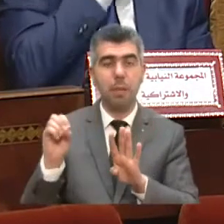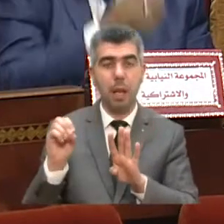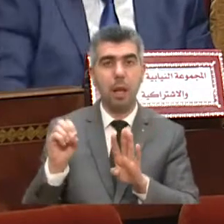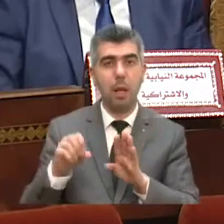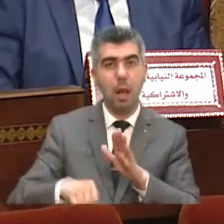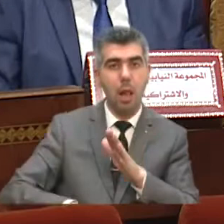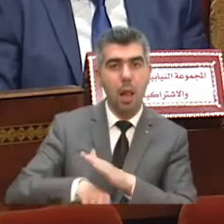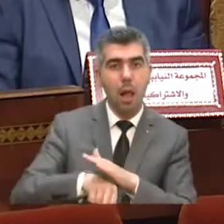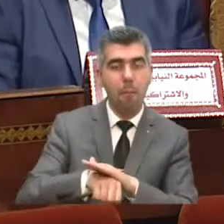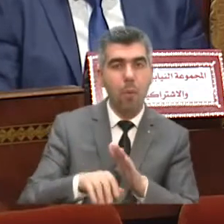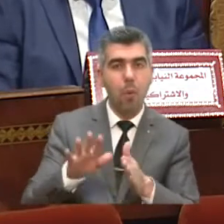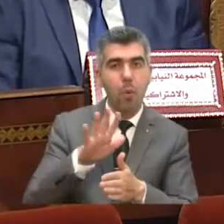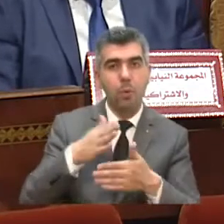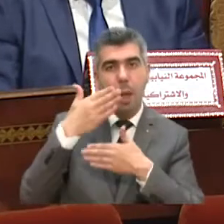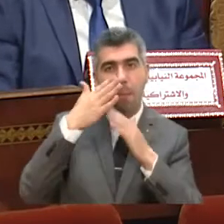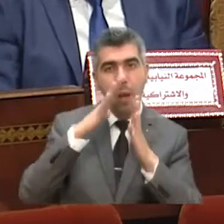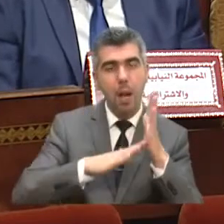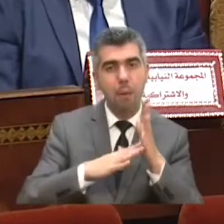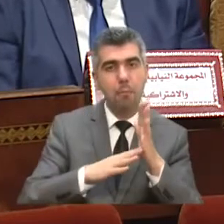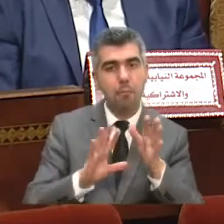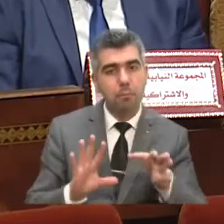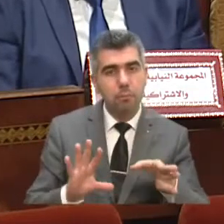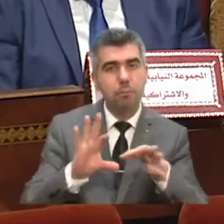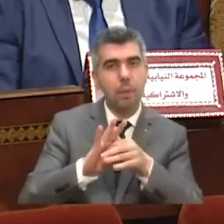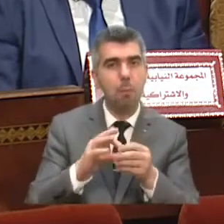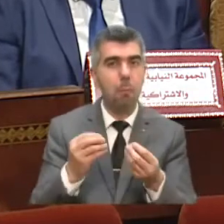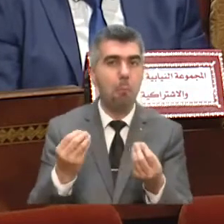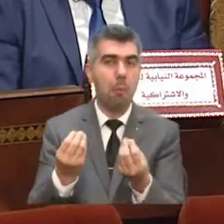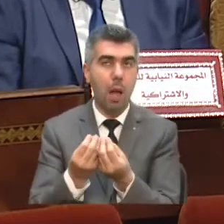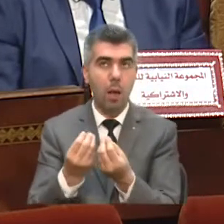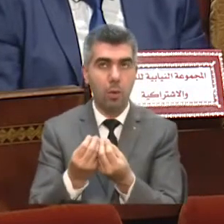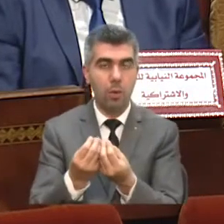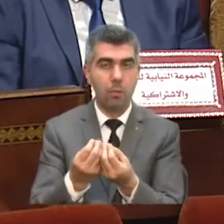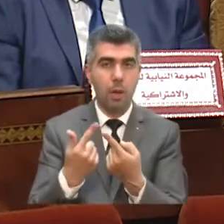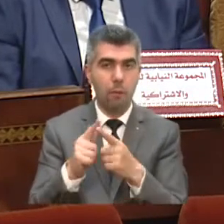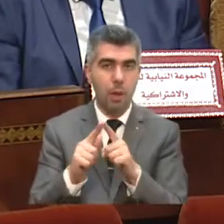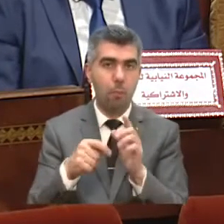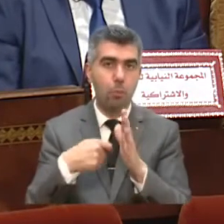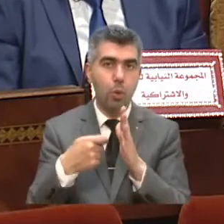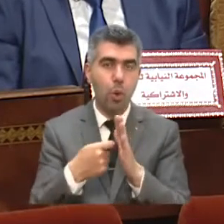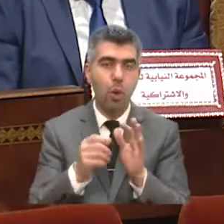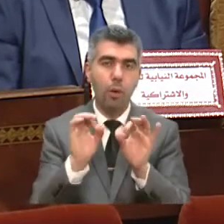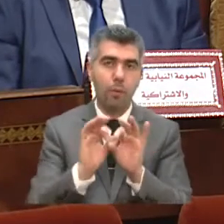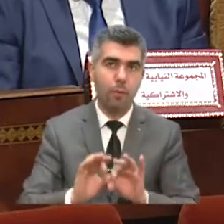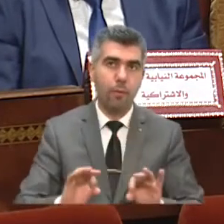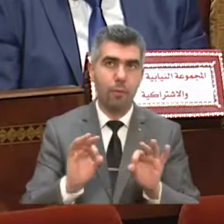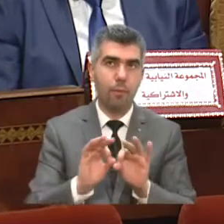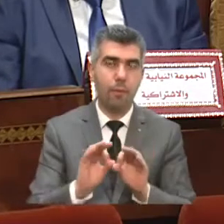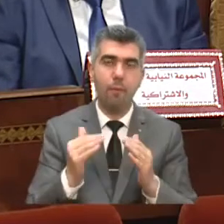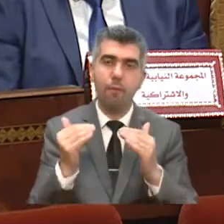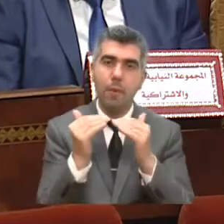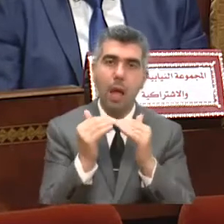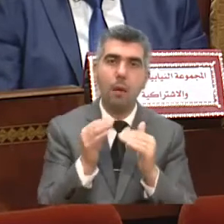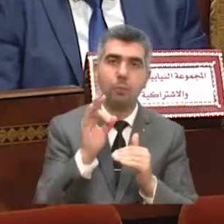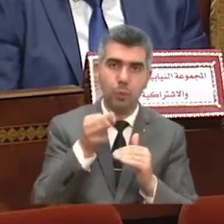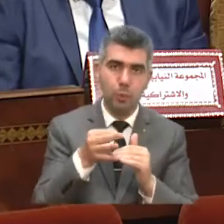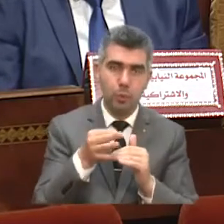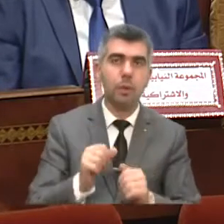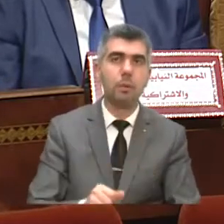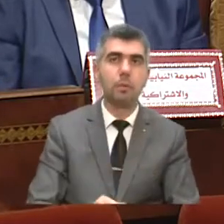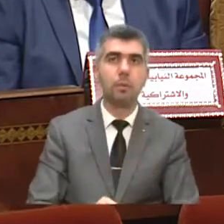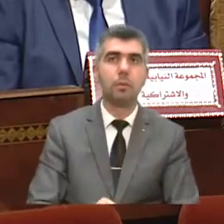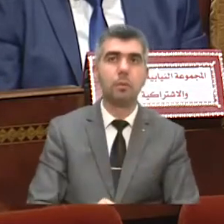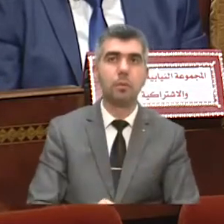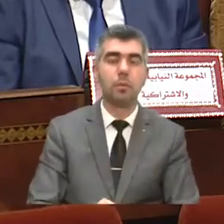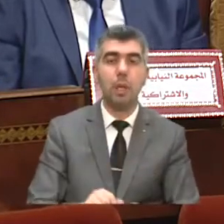الصعيد الوطني بشراكة مع الجامعات، وقلت بأنه هذا المشروع ما كافيش. حنا متفقين معك يعني هذا المشروع ما كافيش، ولكن